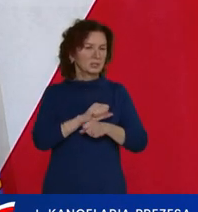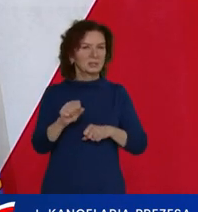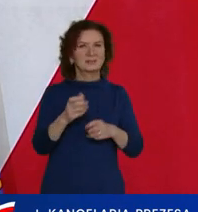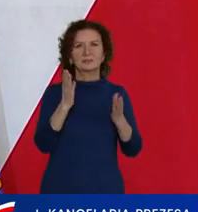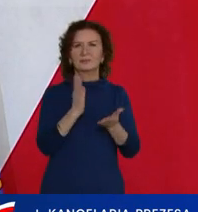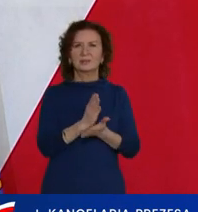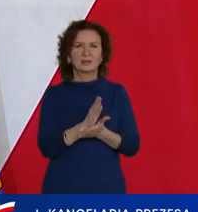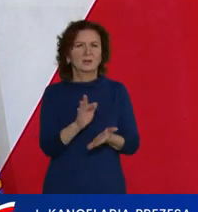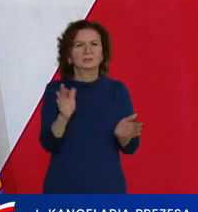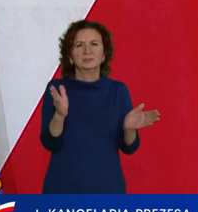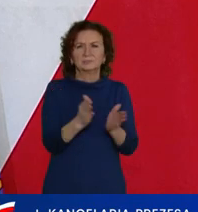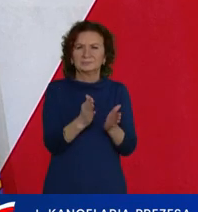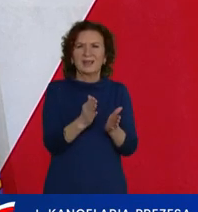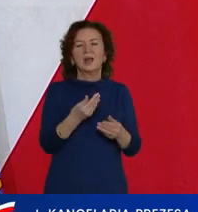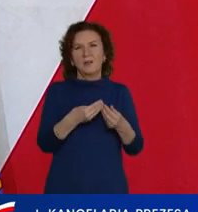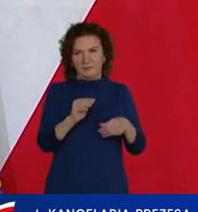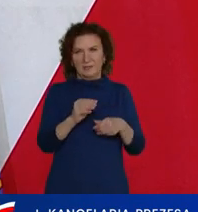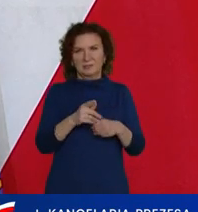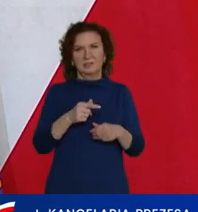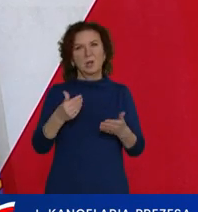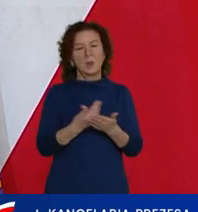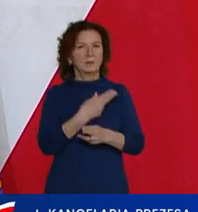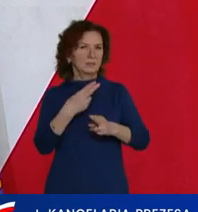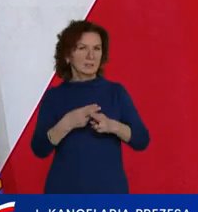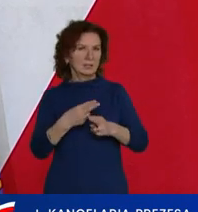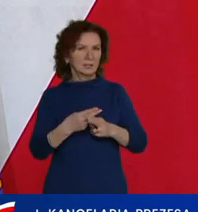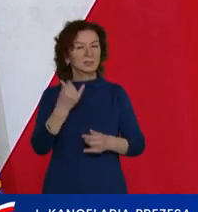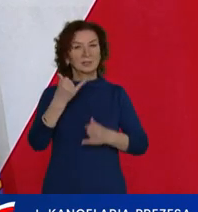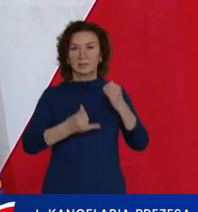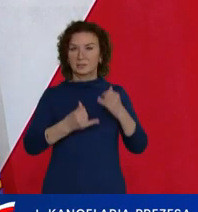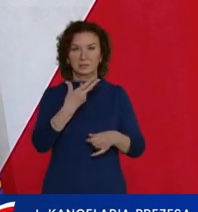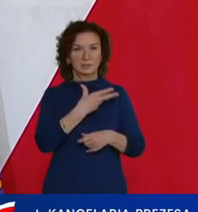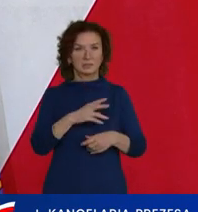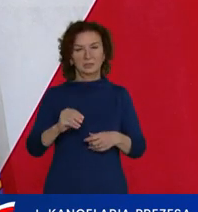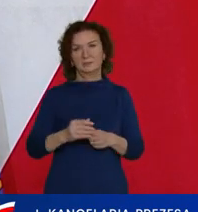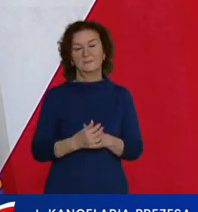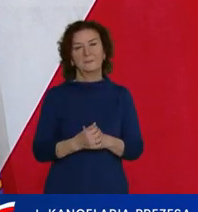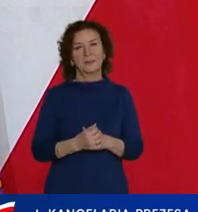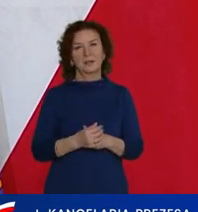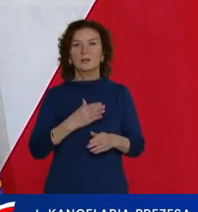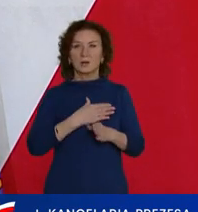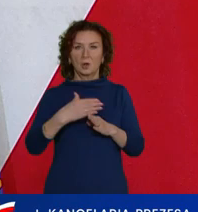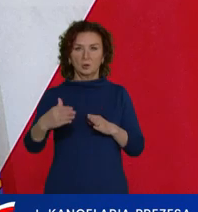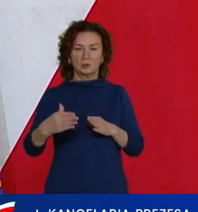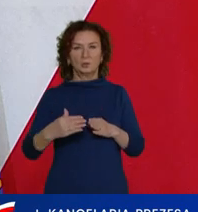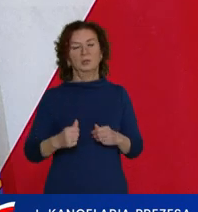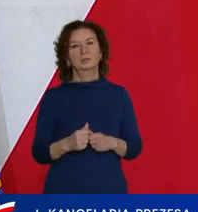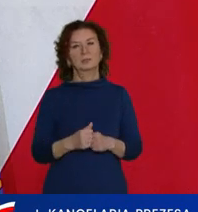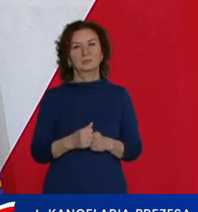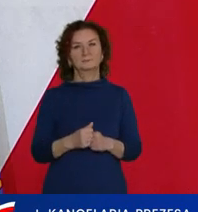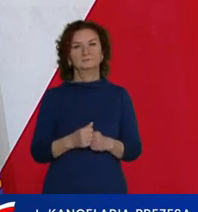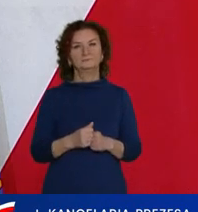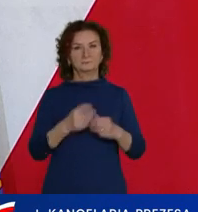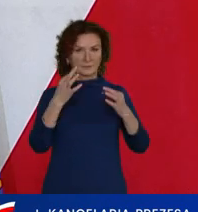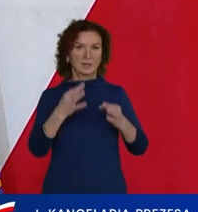lokalnym zwiększeniem tej liczby nowych zakażeń, a jeśli nie, to kontynuacja tego trendu,